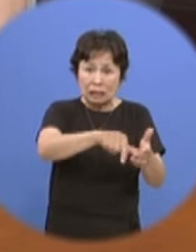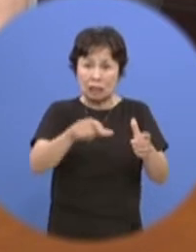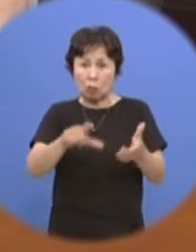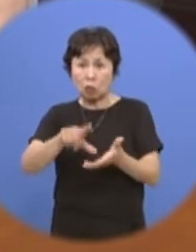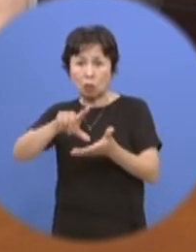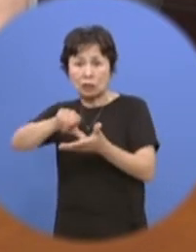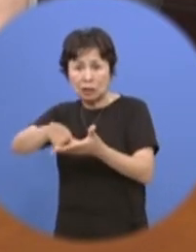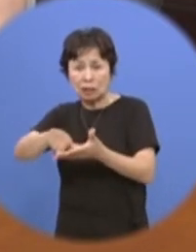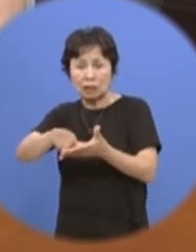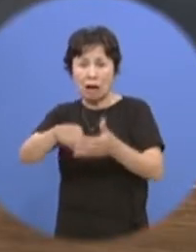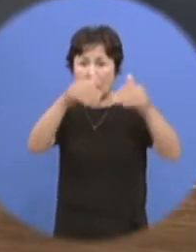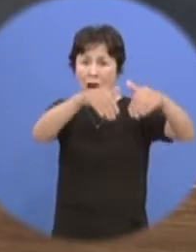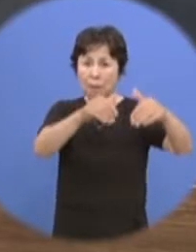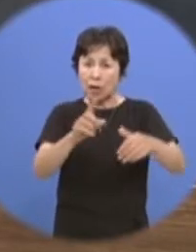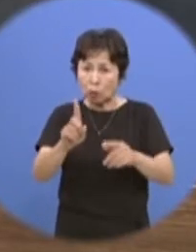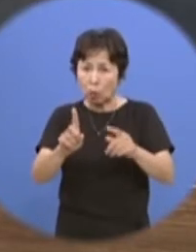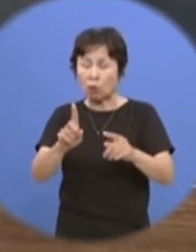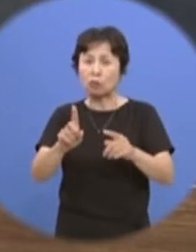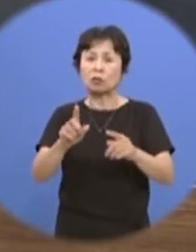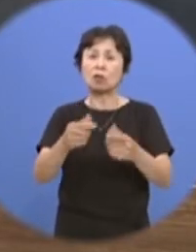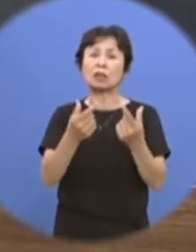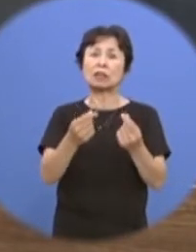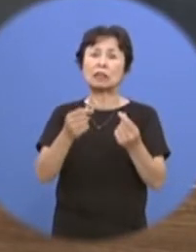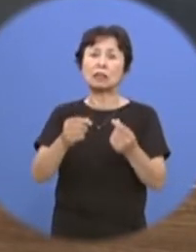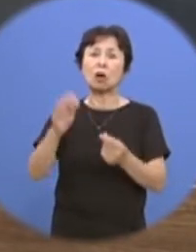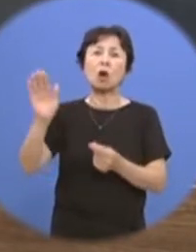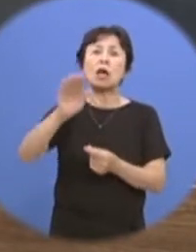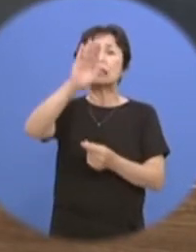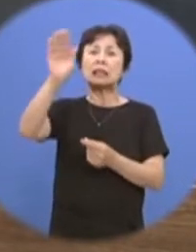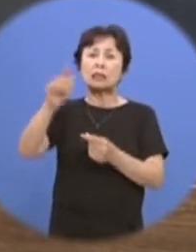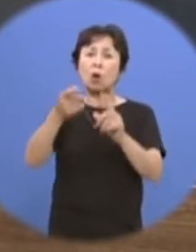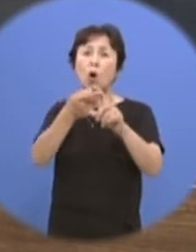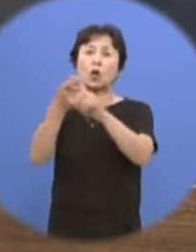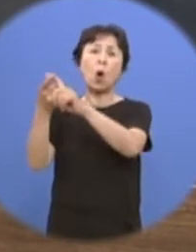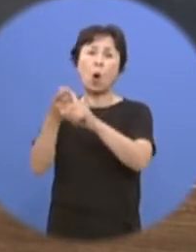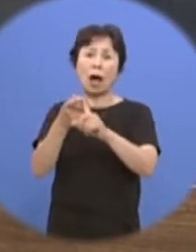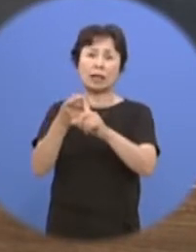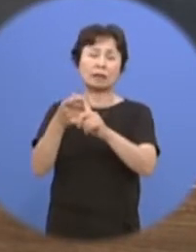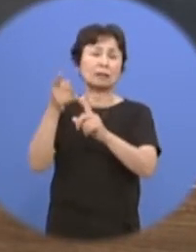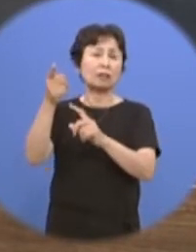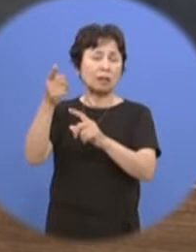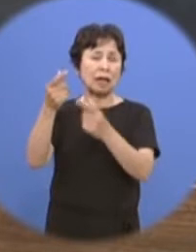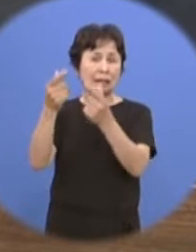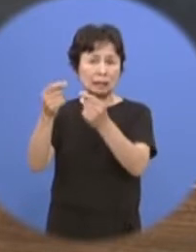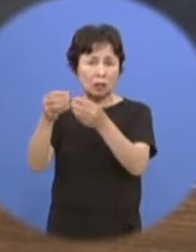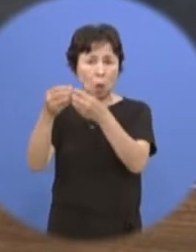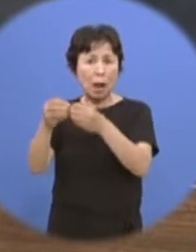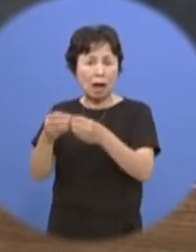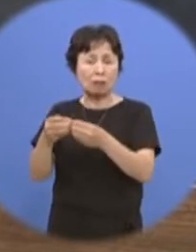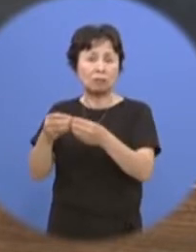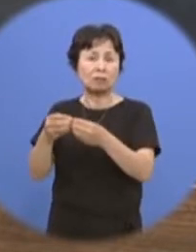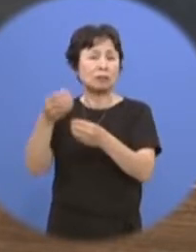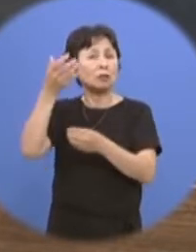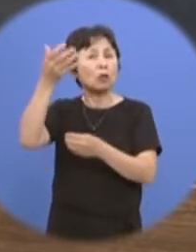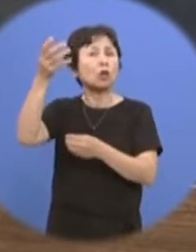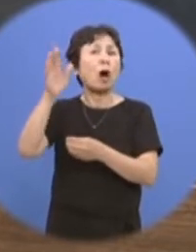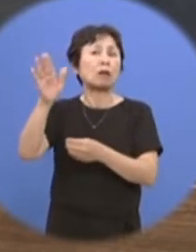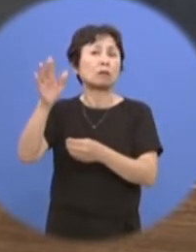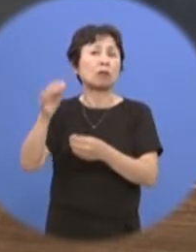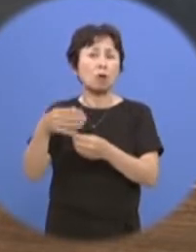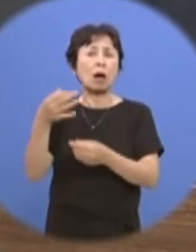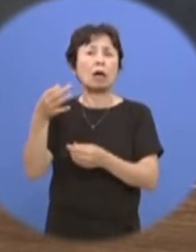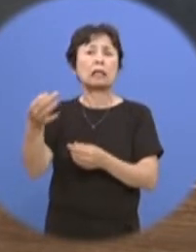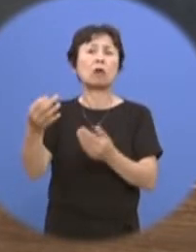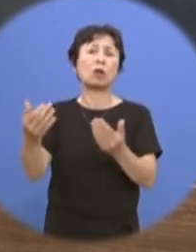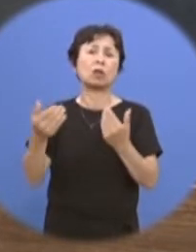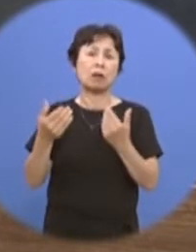どうかっていうことについてはちゃんとね気象協会という ところが予想してくれるんです、 はい、 でそれは有料なんですけどね、 はい、